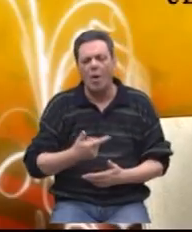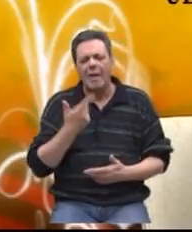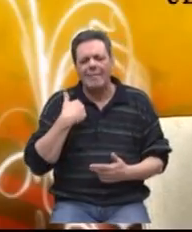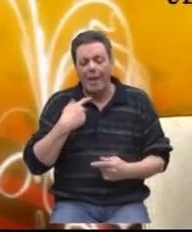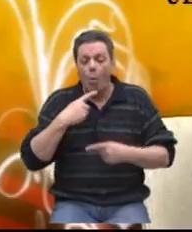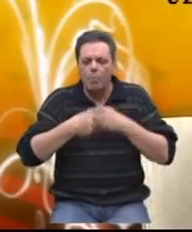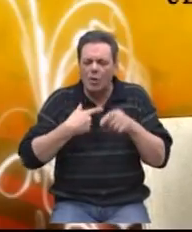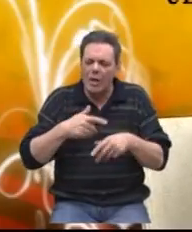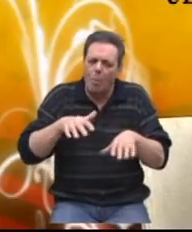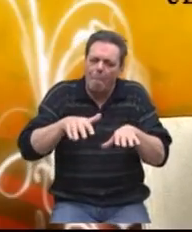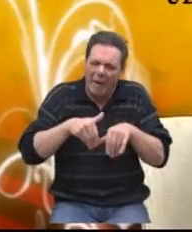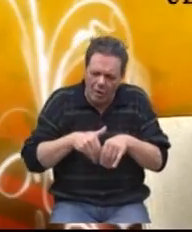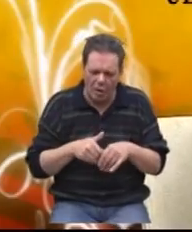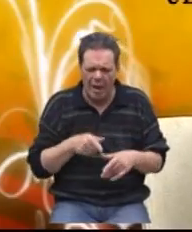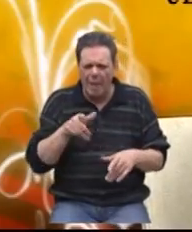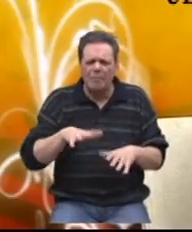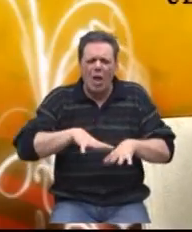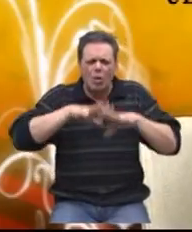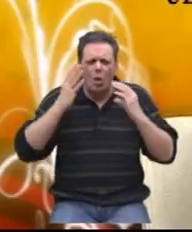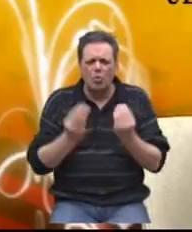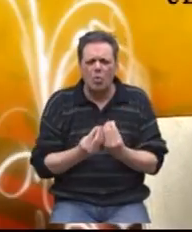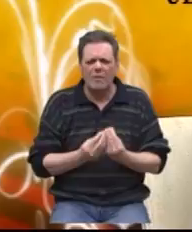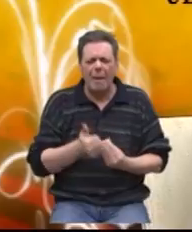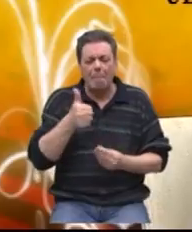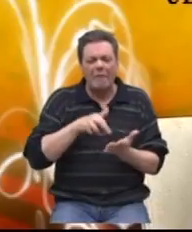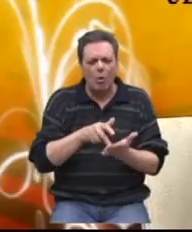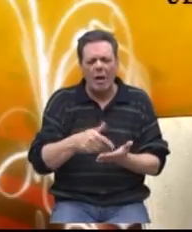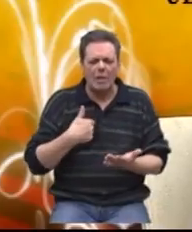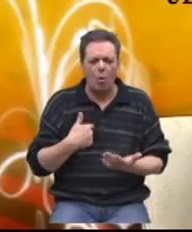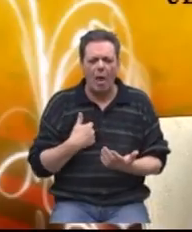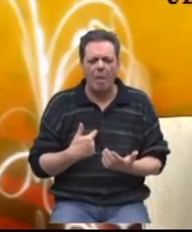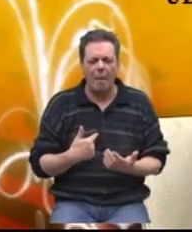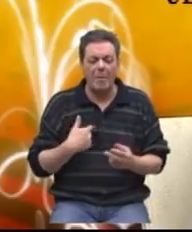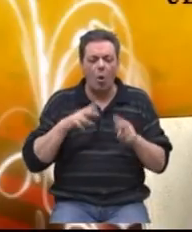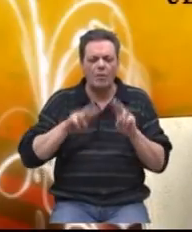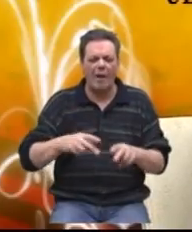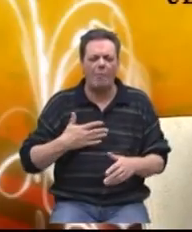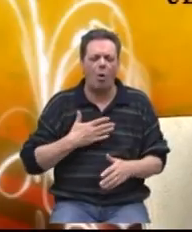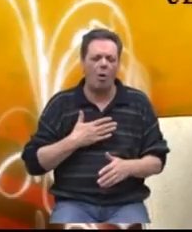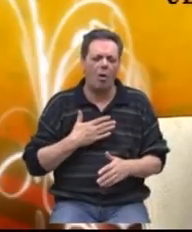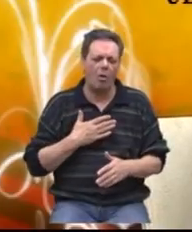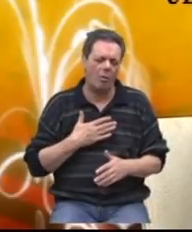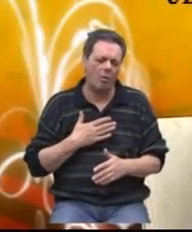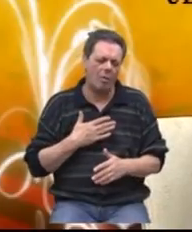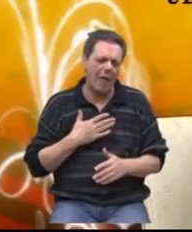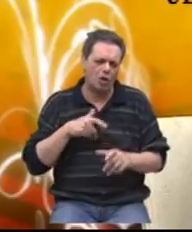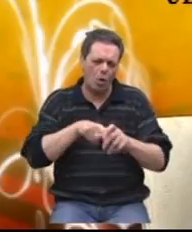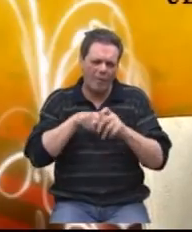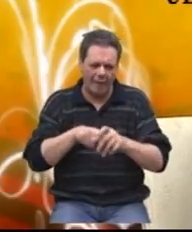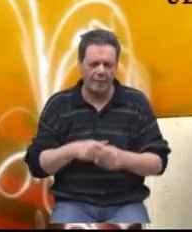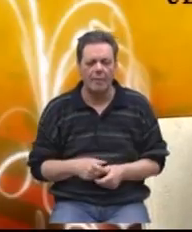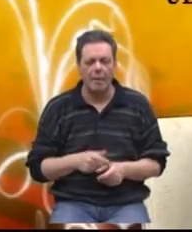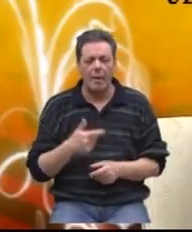u procesu prihvaćanja? Znači, to su sve nekakvi prvi koraci kojima mi ostvarujemo u našem kontaktu s pacijentom. Znači, naši